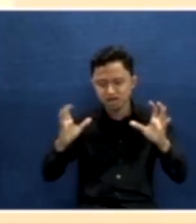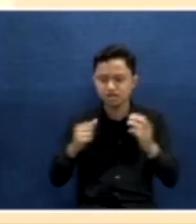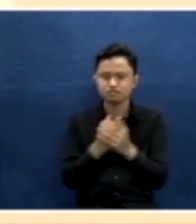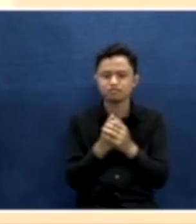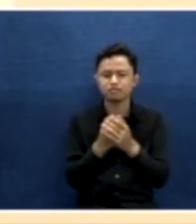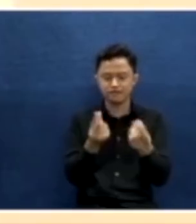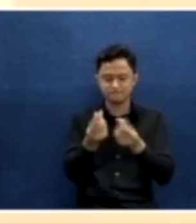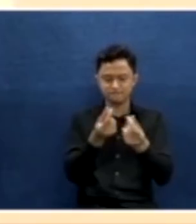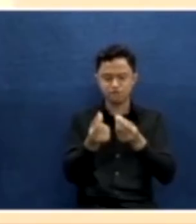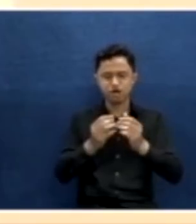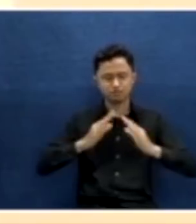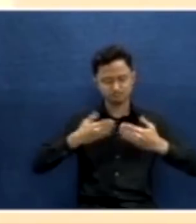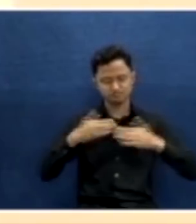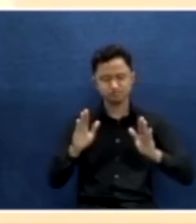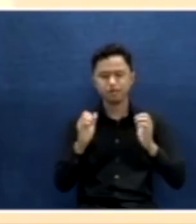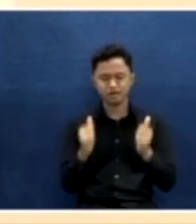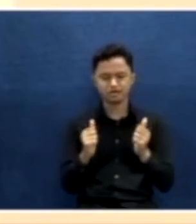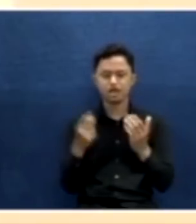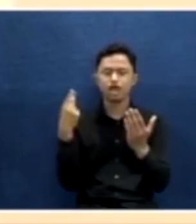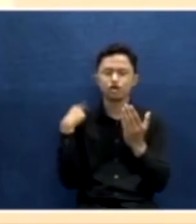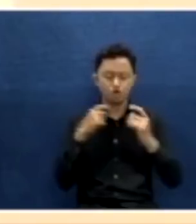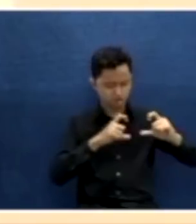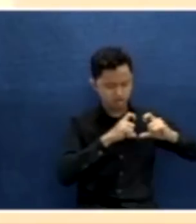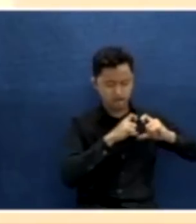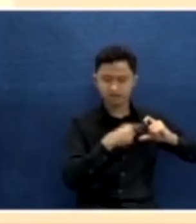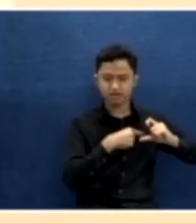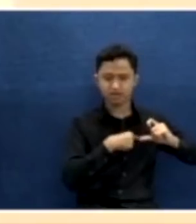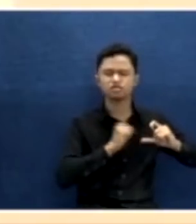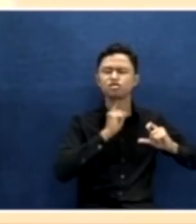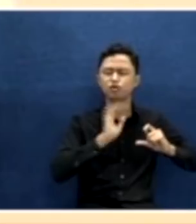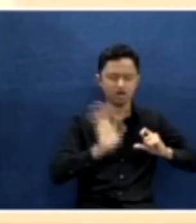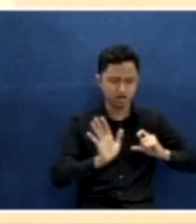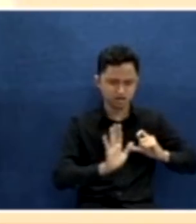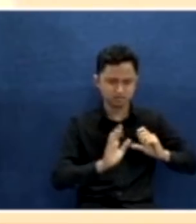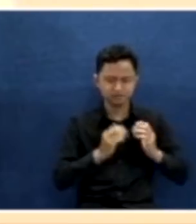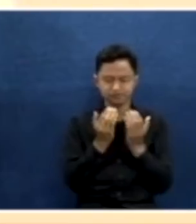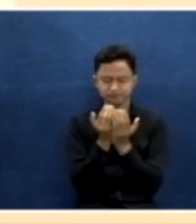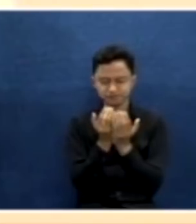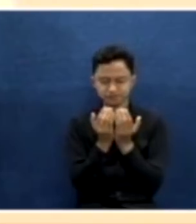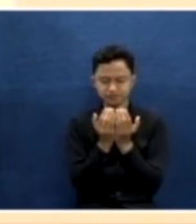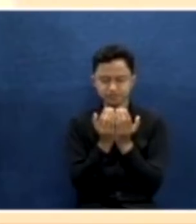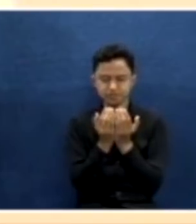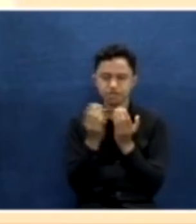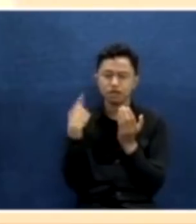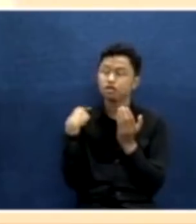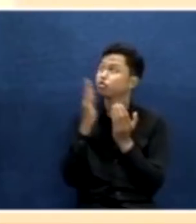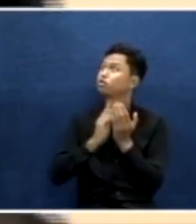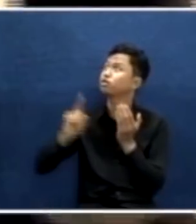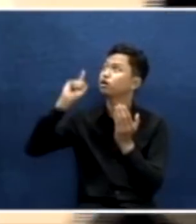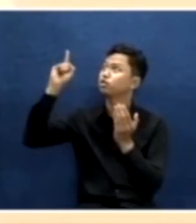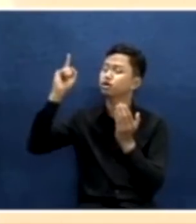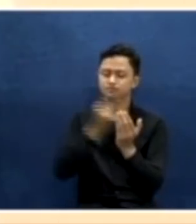dalam financial jadikanlah Hati Kami tidak sombong dan tinggi dengan harta yang kami peroleh jadikanlah kami